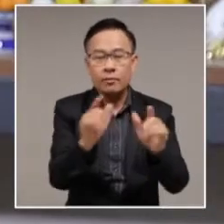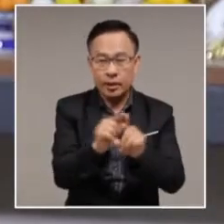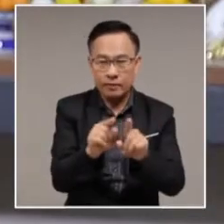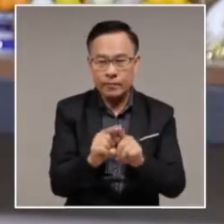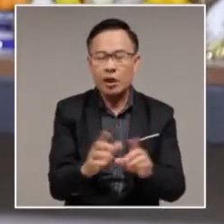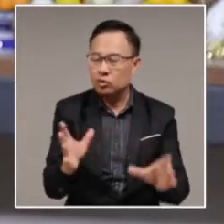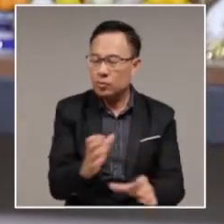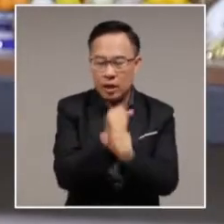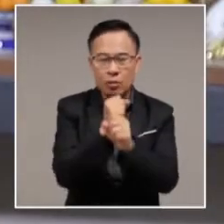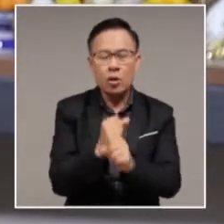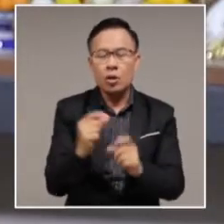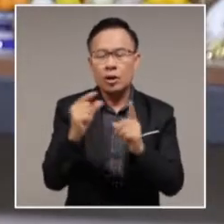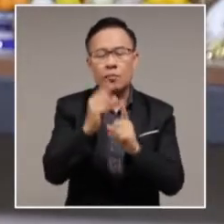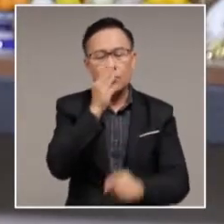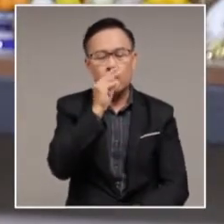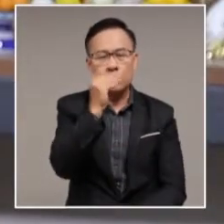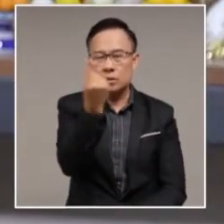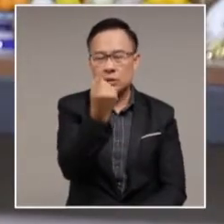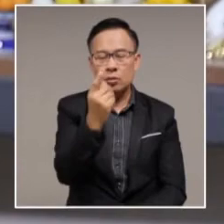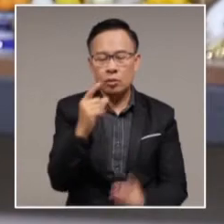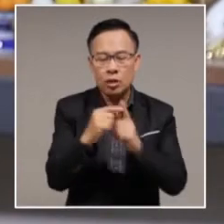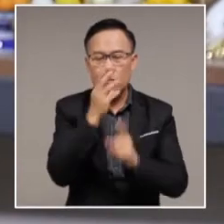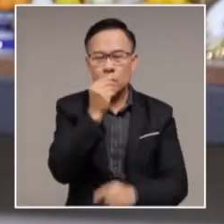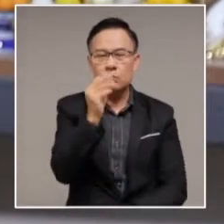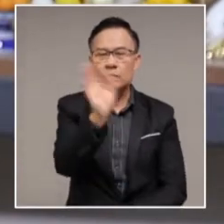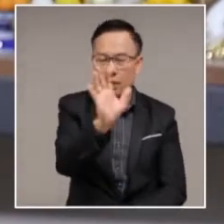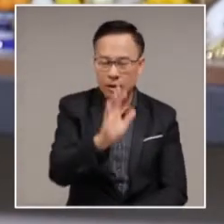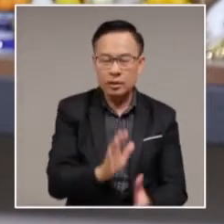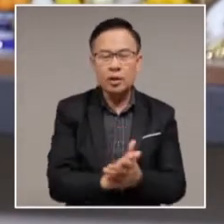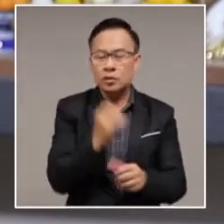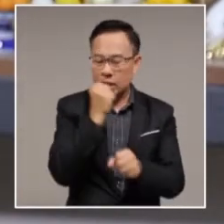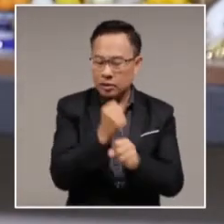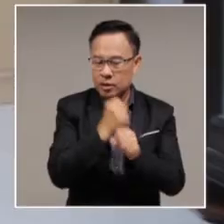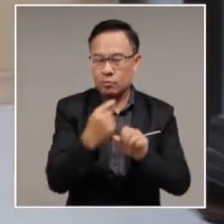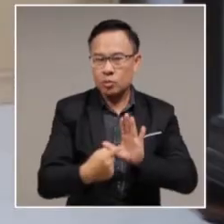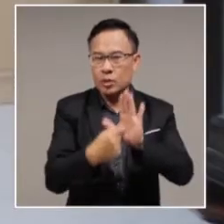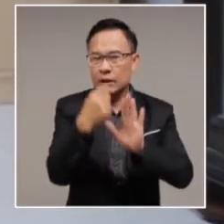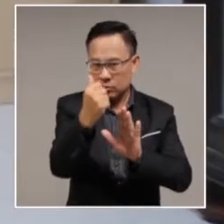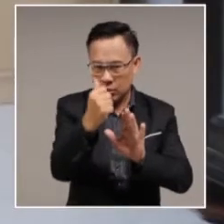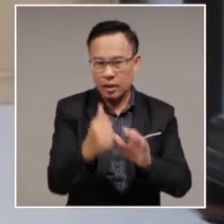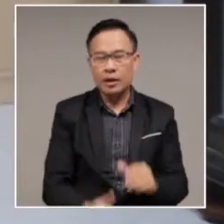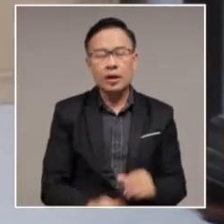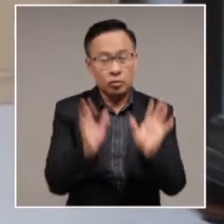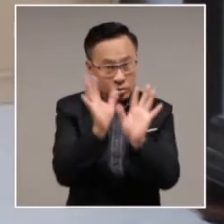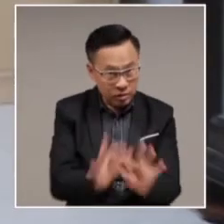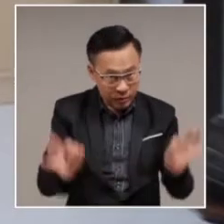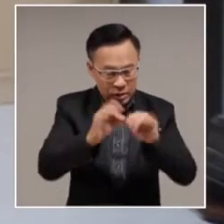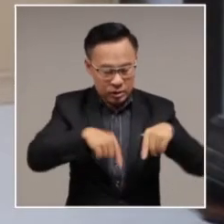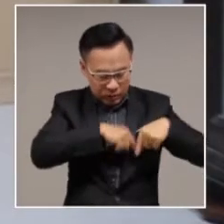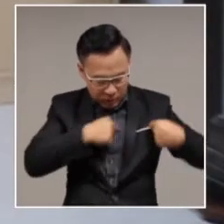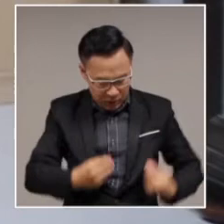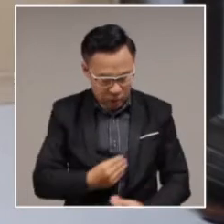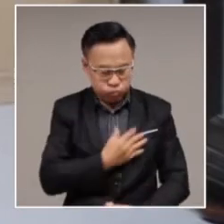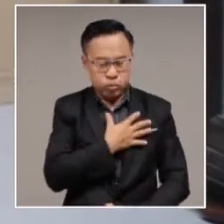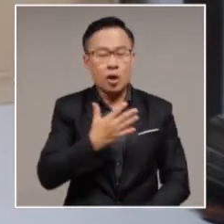แบบว่าการกระทำสำคัญกว่าแค่การพูด ใช่และสิ่งที่สำคัญนั่นเหนือจากนั้นก็คือกำลังใจที่ต้องมาจากตัว